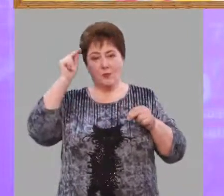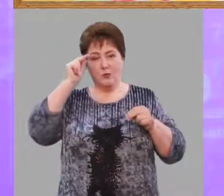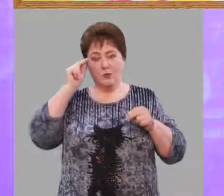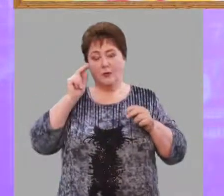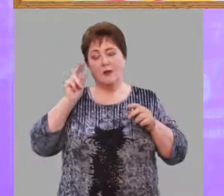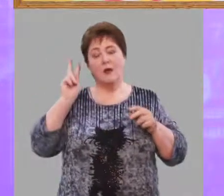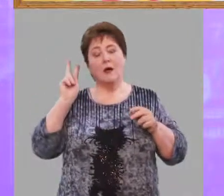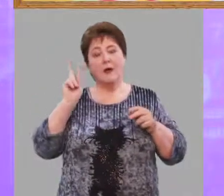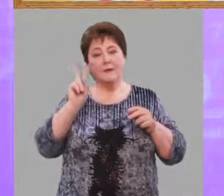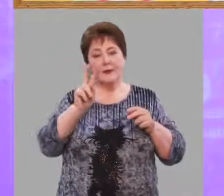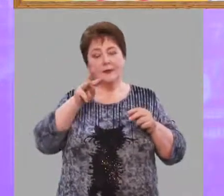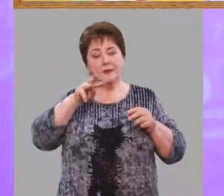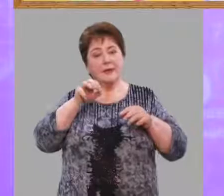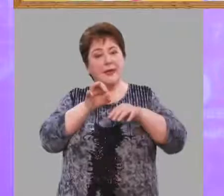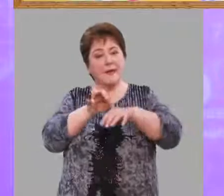– квадратный метр.